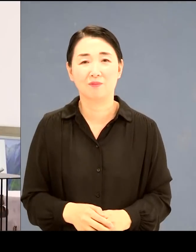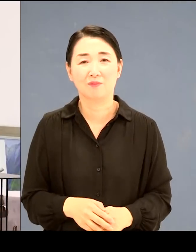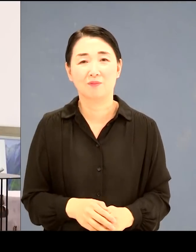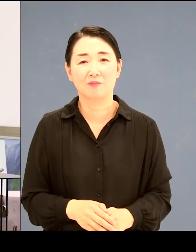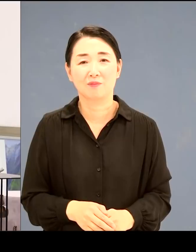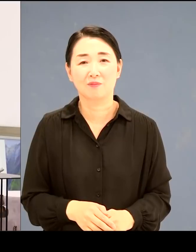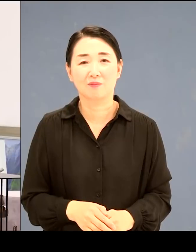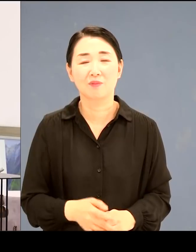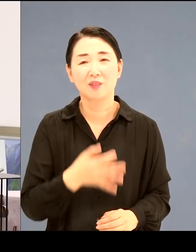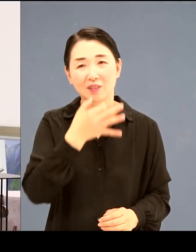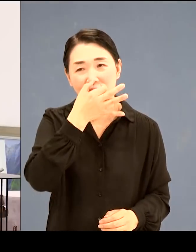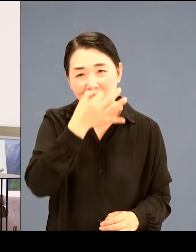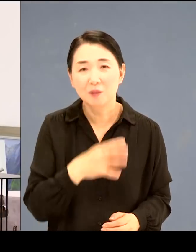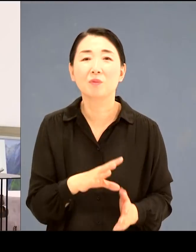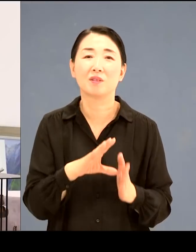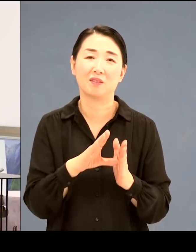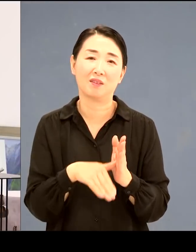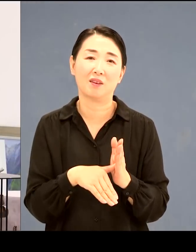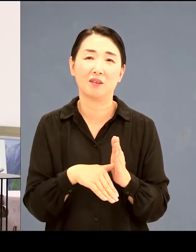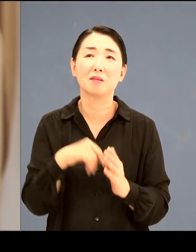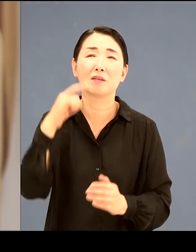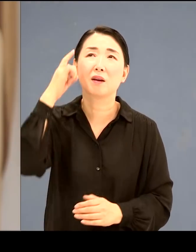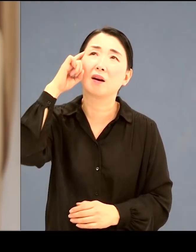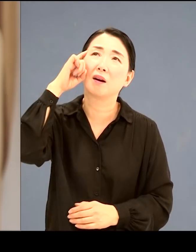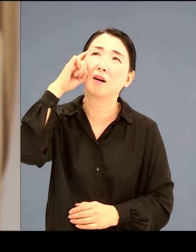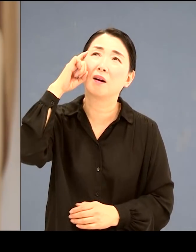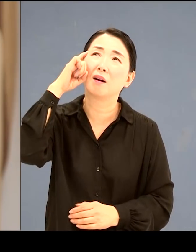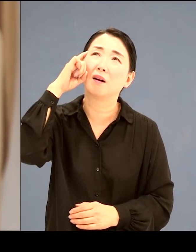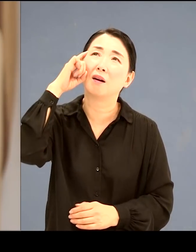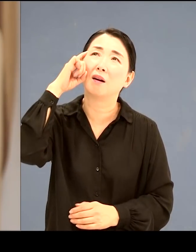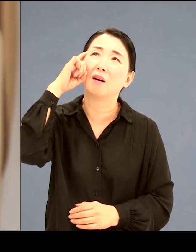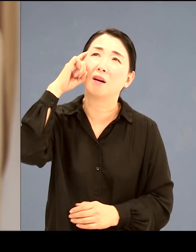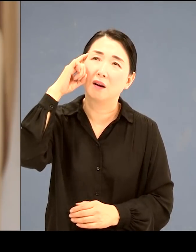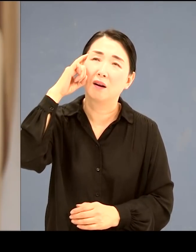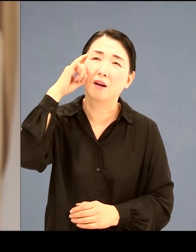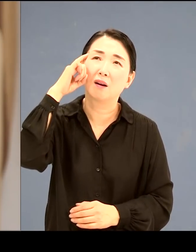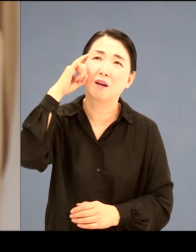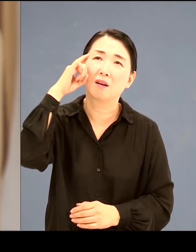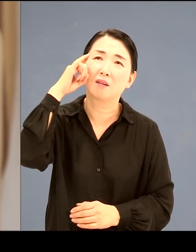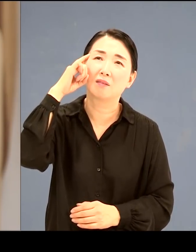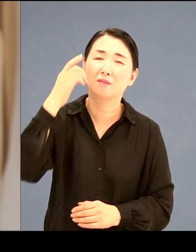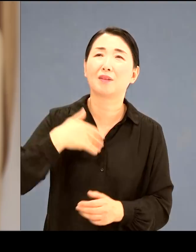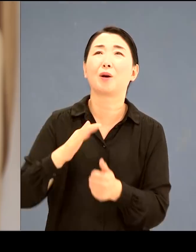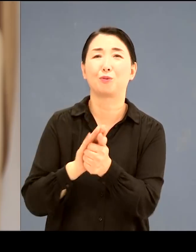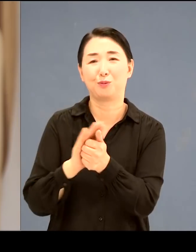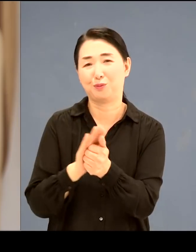그래서 힘들 때마다 그 생각을 하니까 네. 너무 위로가 되고